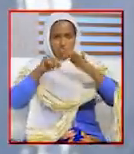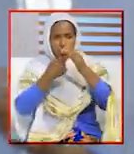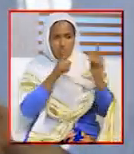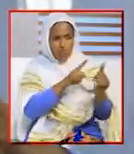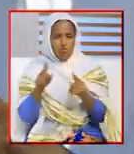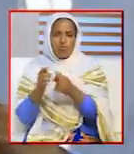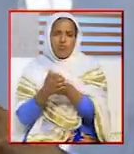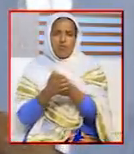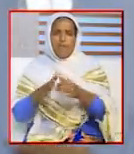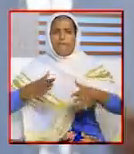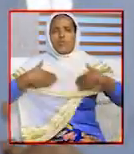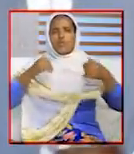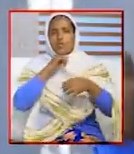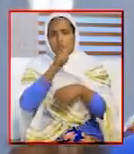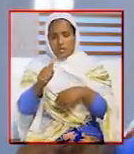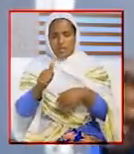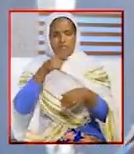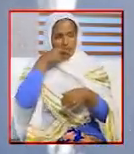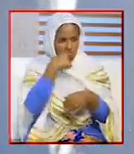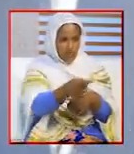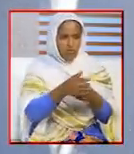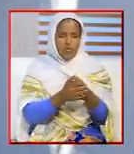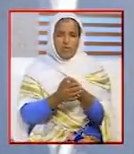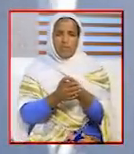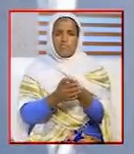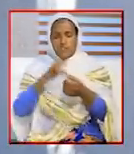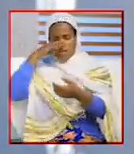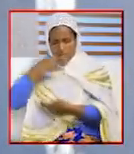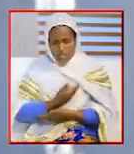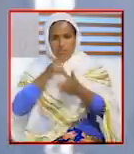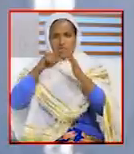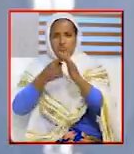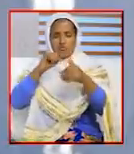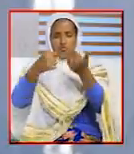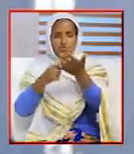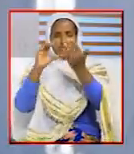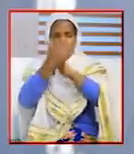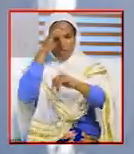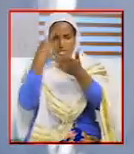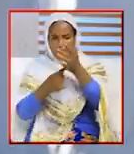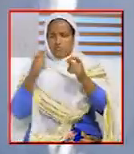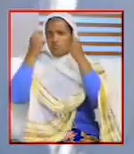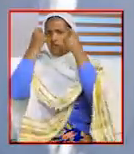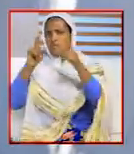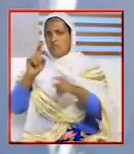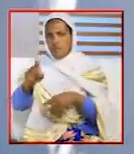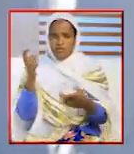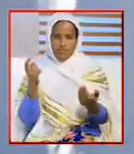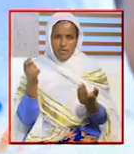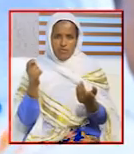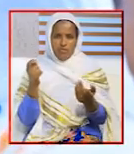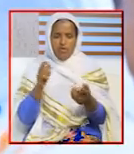ደግሞ በወጣትነት አይደለም እንደተባለው ከህፃንነት ጀምሮ ስለሆነ በዚህ ልንረዳቸው